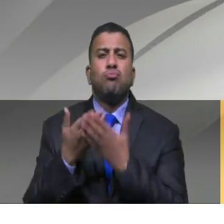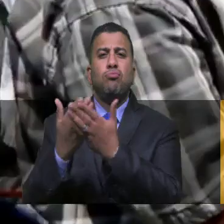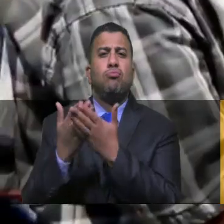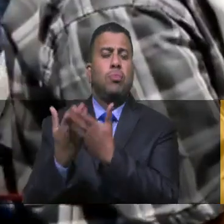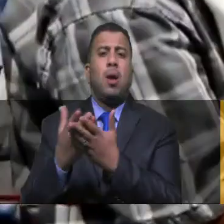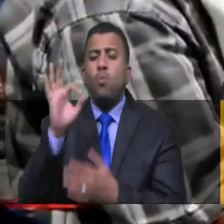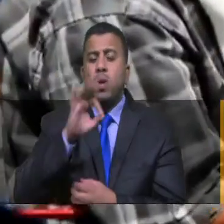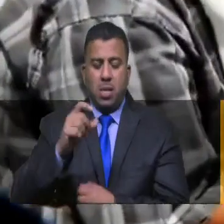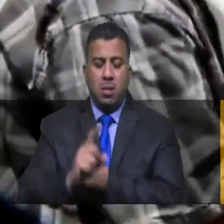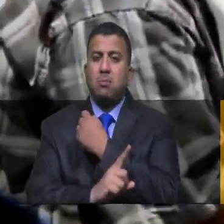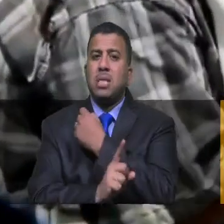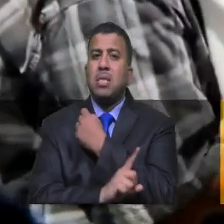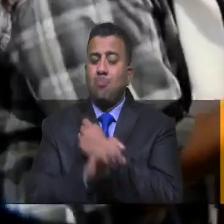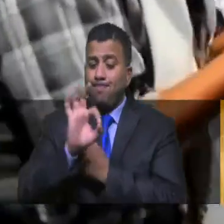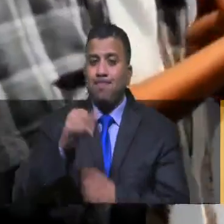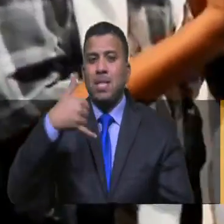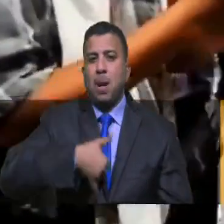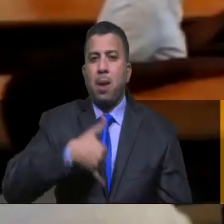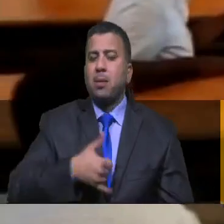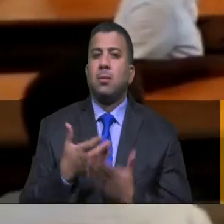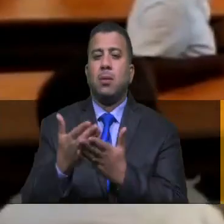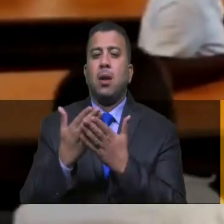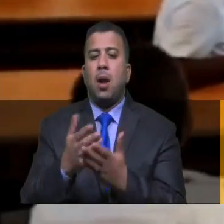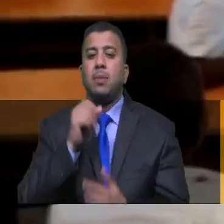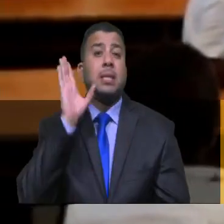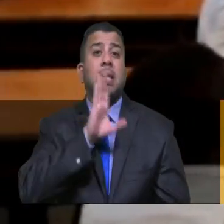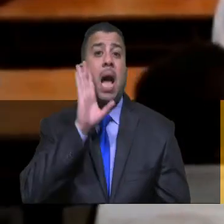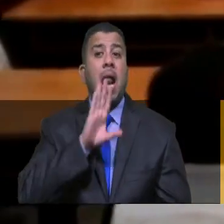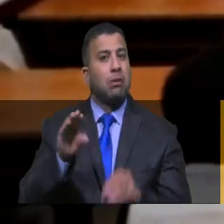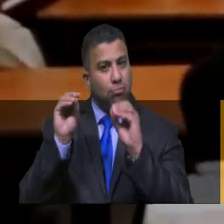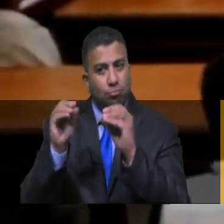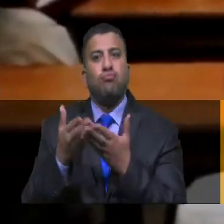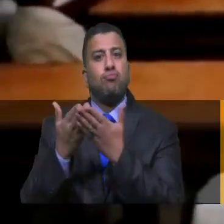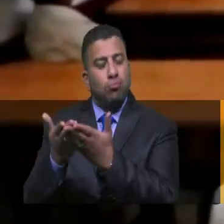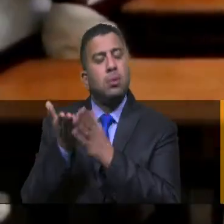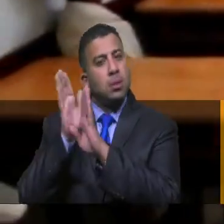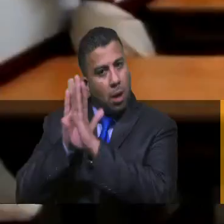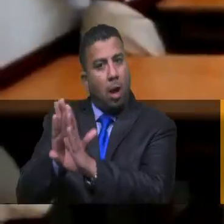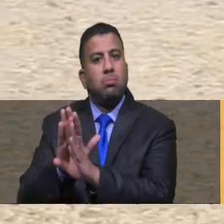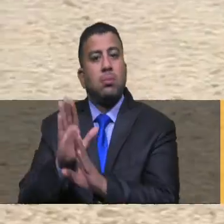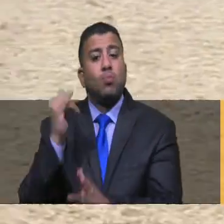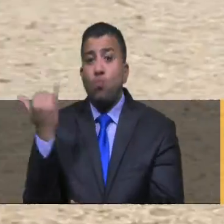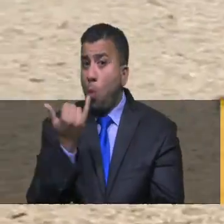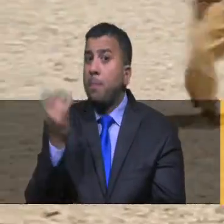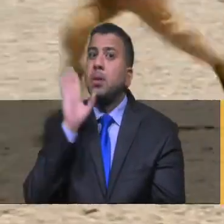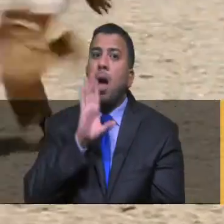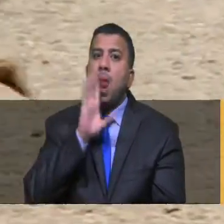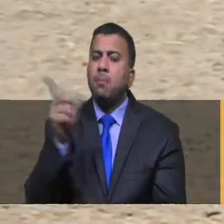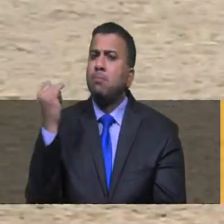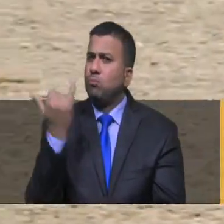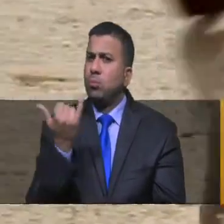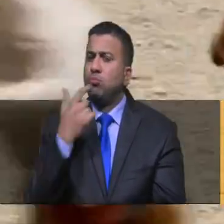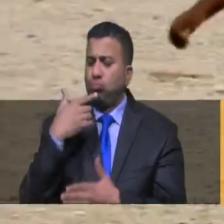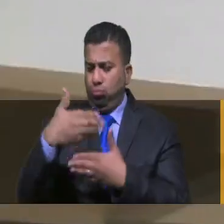اليمن. وعلى مستوى القطاع التعليمي فقد قدمت الدولة الكثير من الدعم لهذا القطاع الهام، حيث